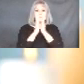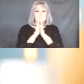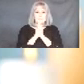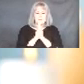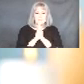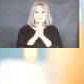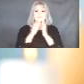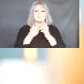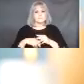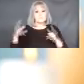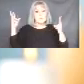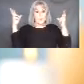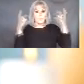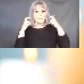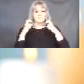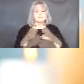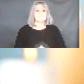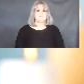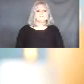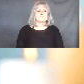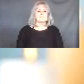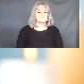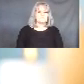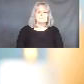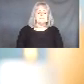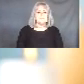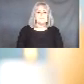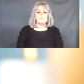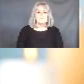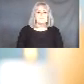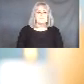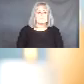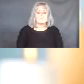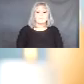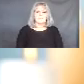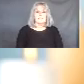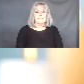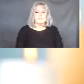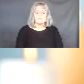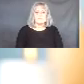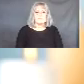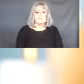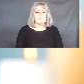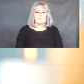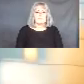u roep ons om saam met u te lewe, in die naam van Jesus.